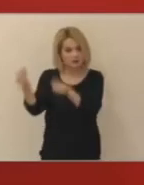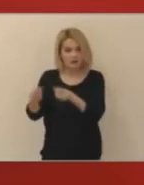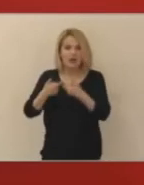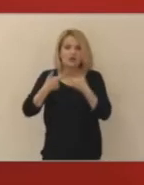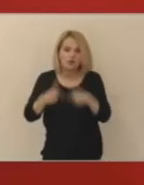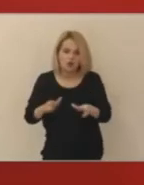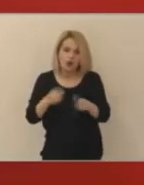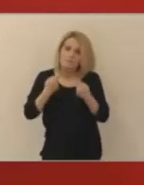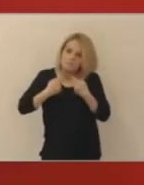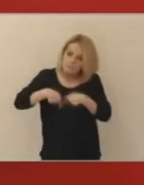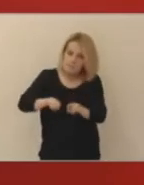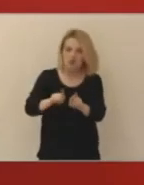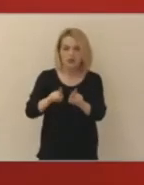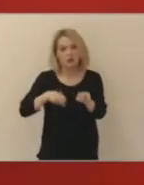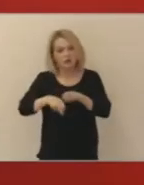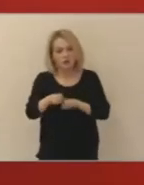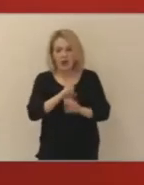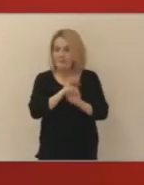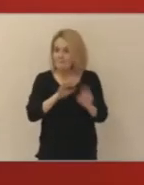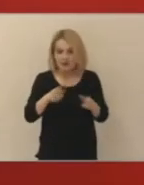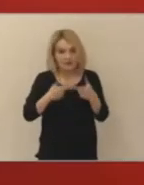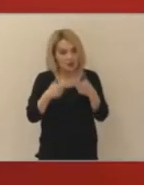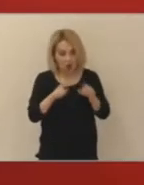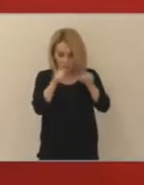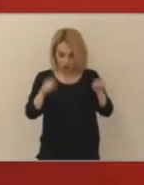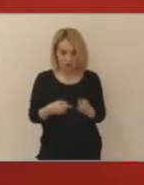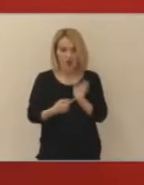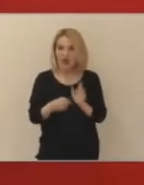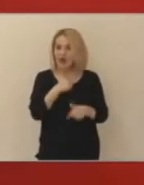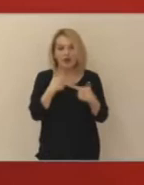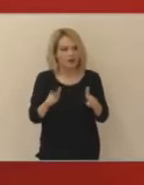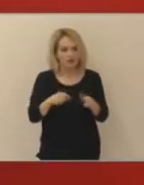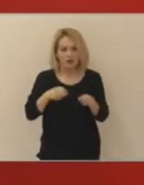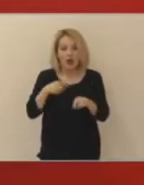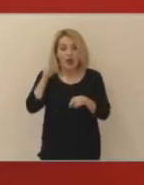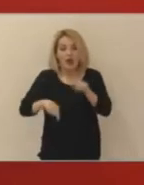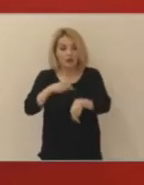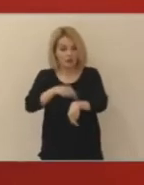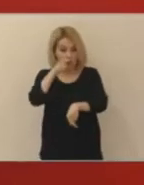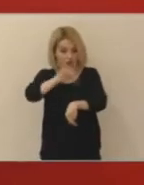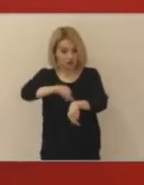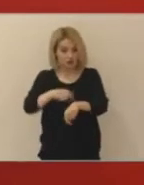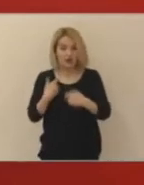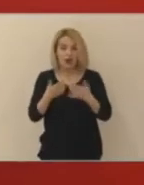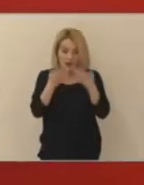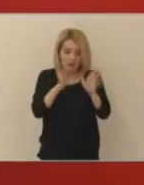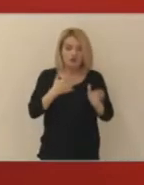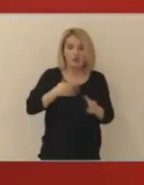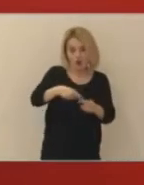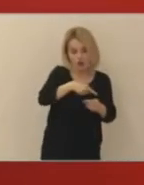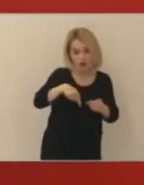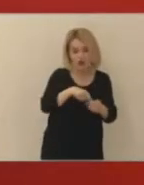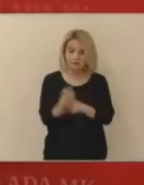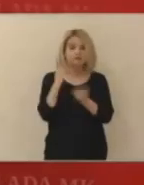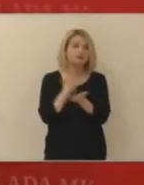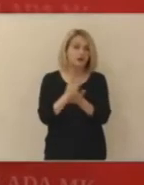за движење. Значи тие нема да можат без дозвола за движење надвор во полицискиот час да ја напуштат територијата на местото